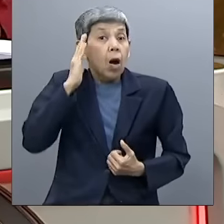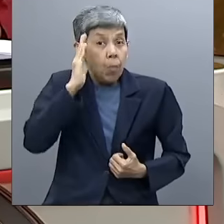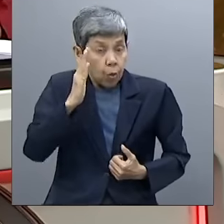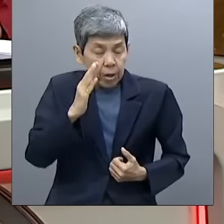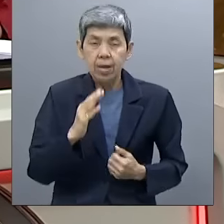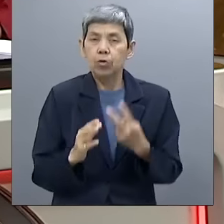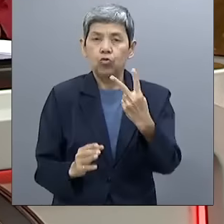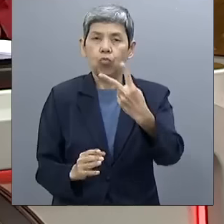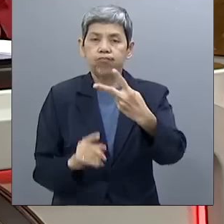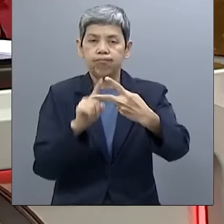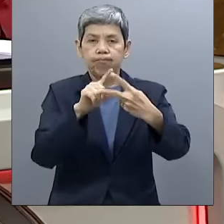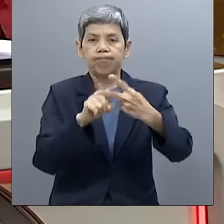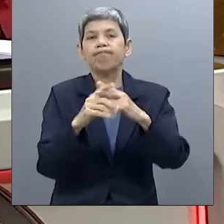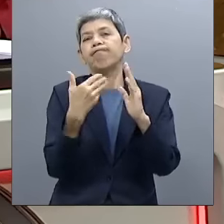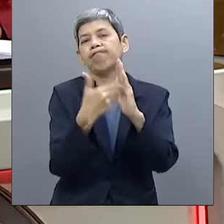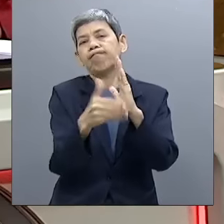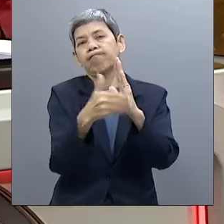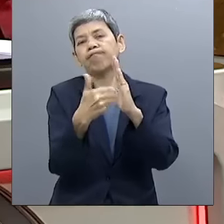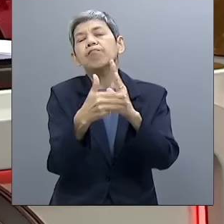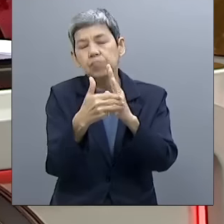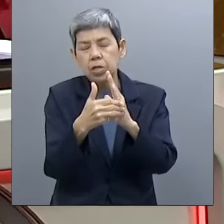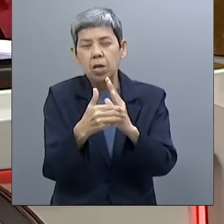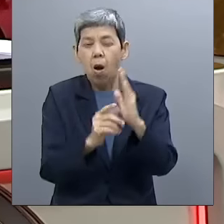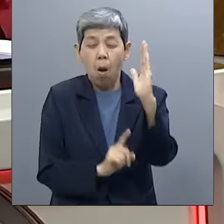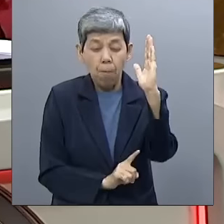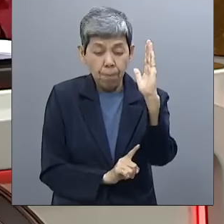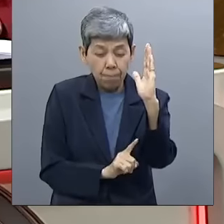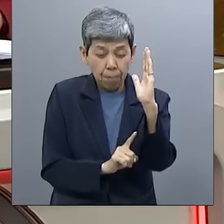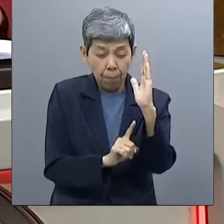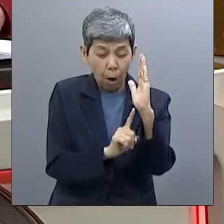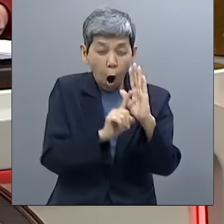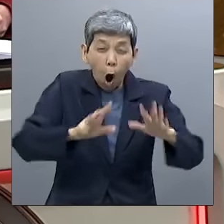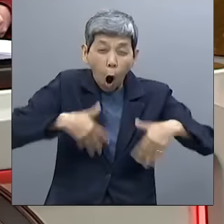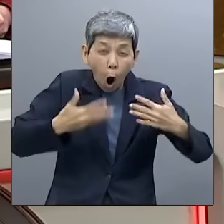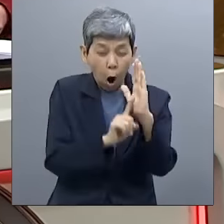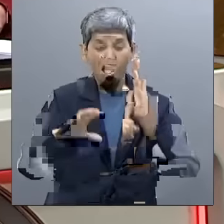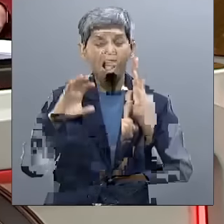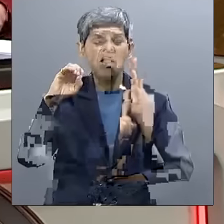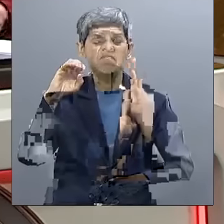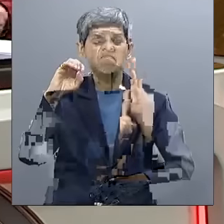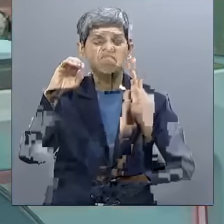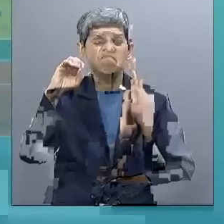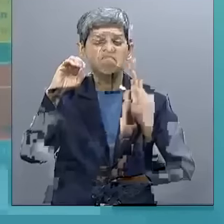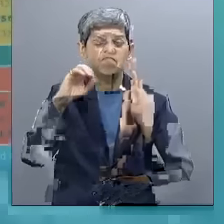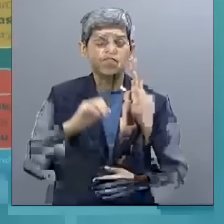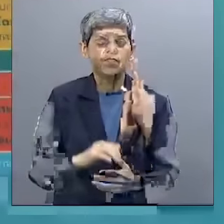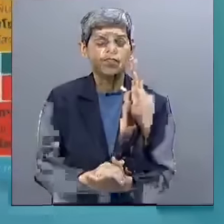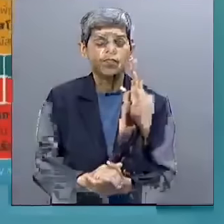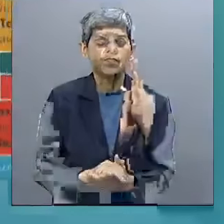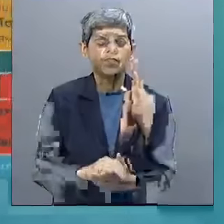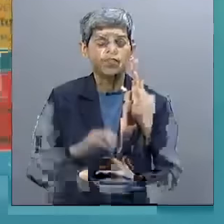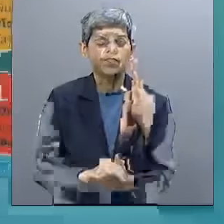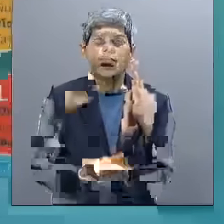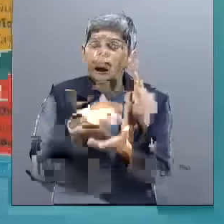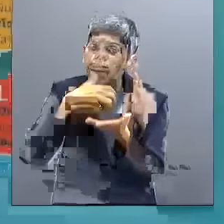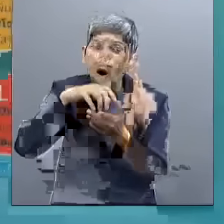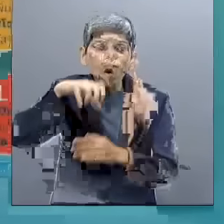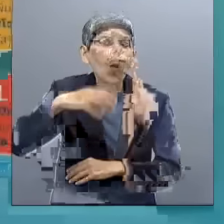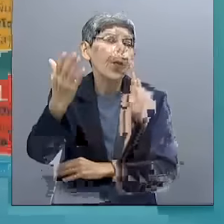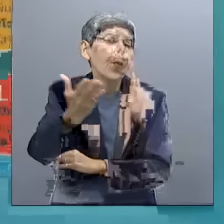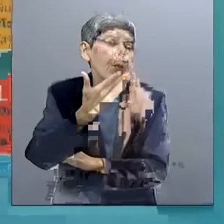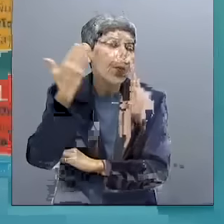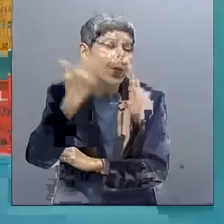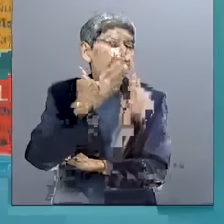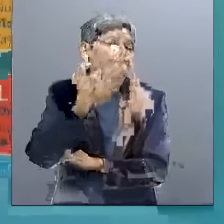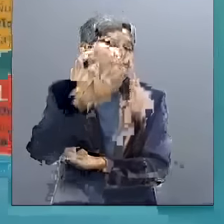2จังหวัดภาคตะวันออกเฉียงเหนือที่ดัชนีความร้อนทะลุ 50องศเซซค่ะข้อมูลจากกรมอุตุนิยมวิทยา